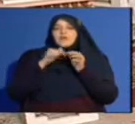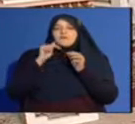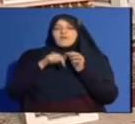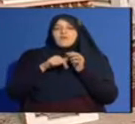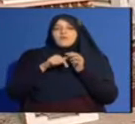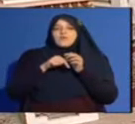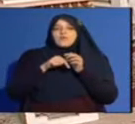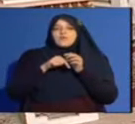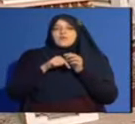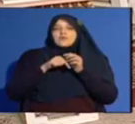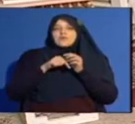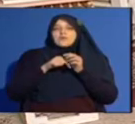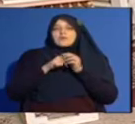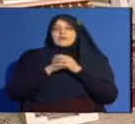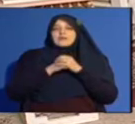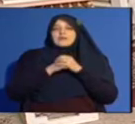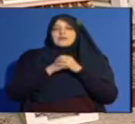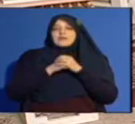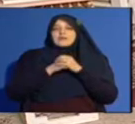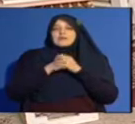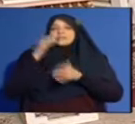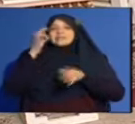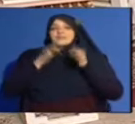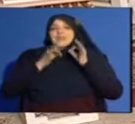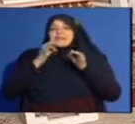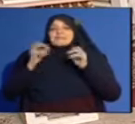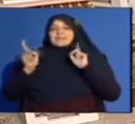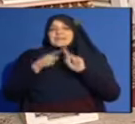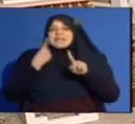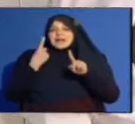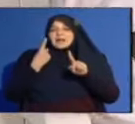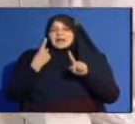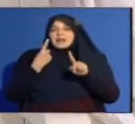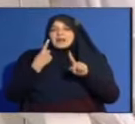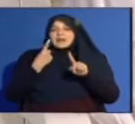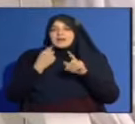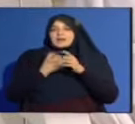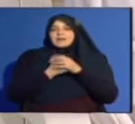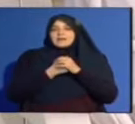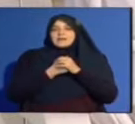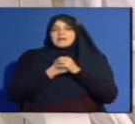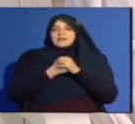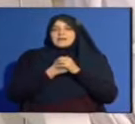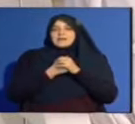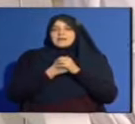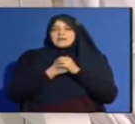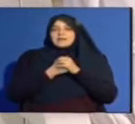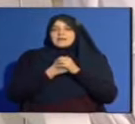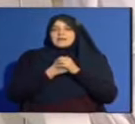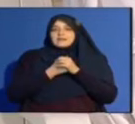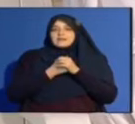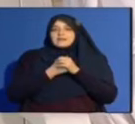أمام المحكمة المختصة. ما هي المحكمة المختصة في الجزائر؟ يعني التي